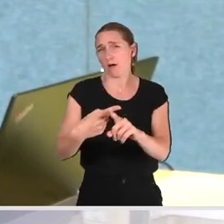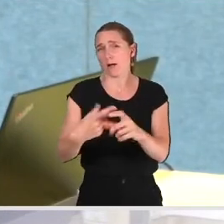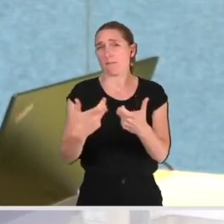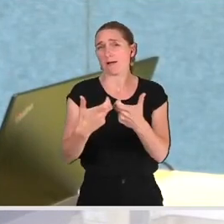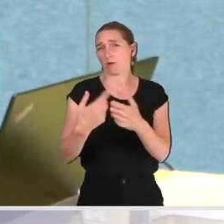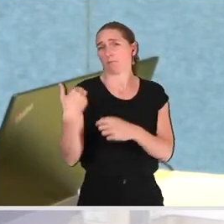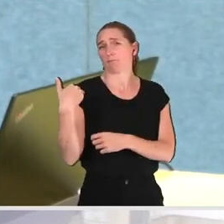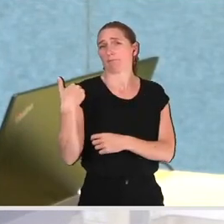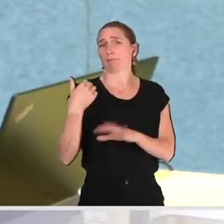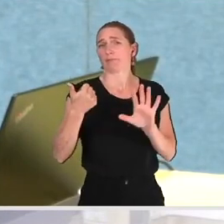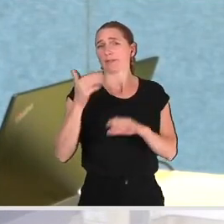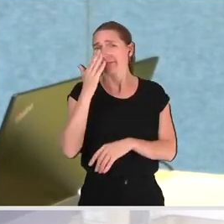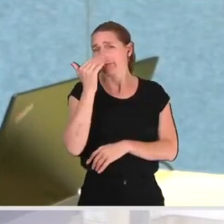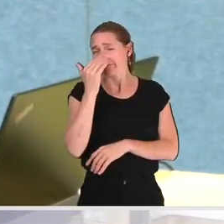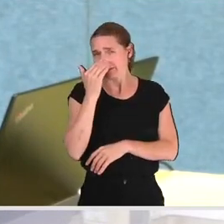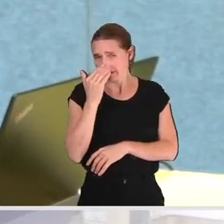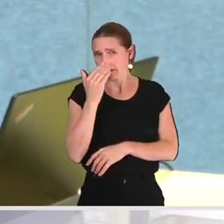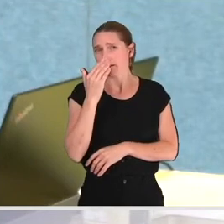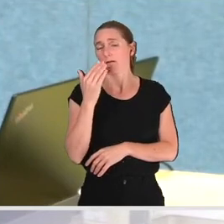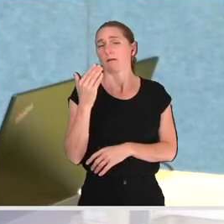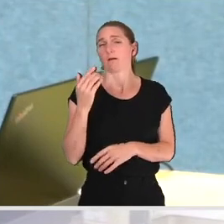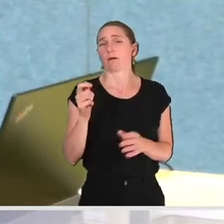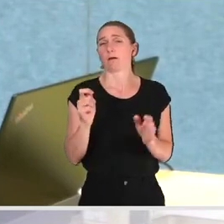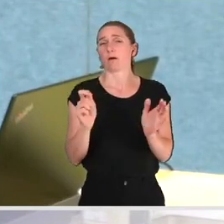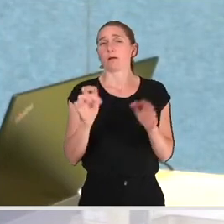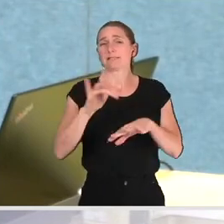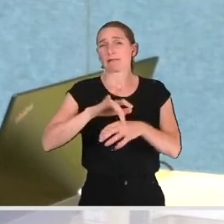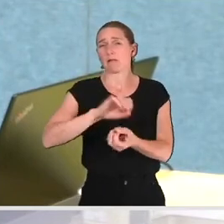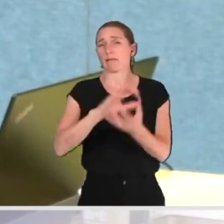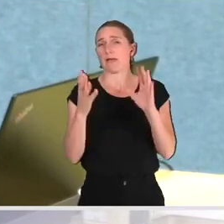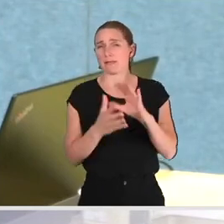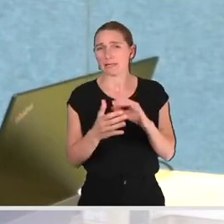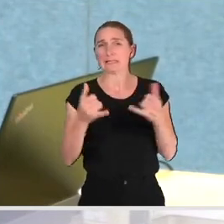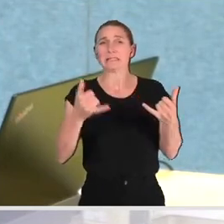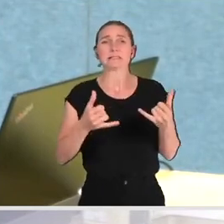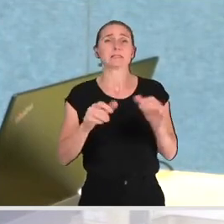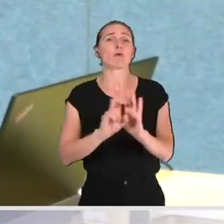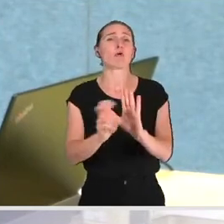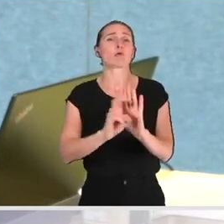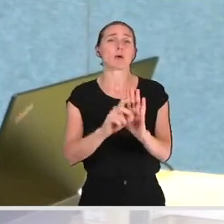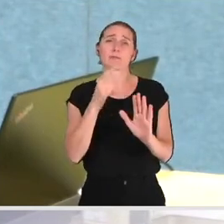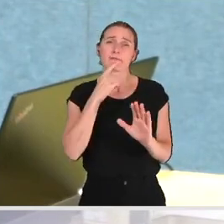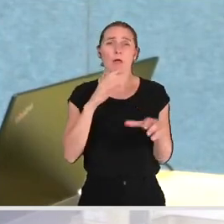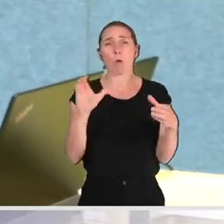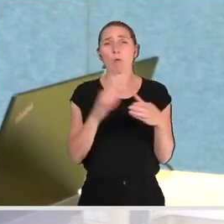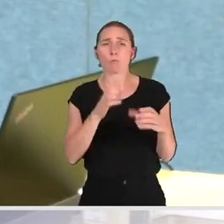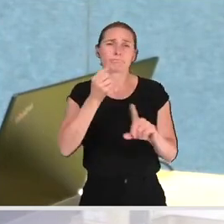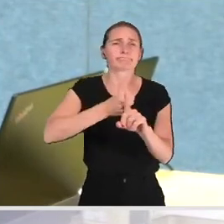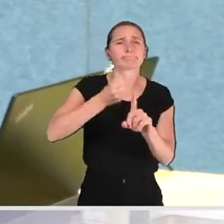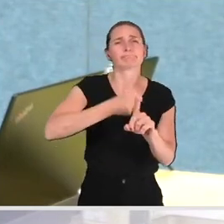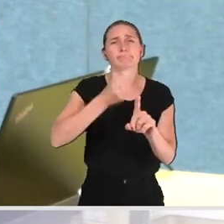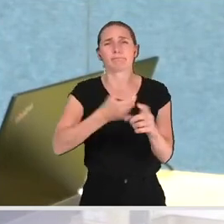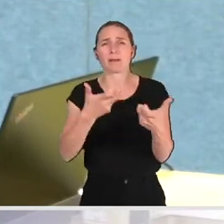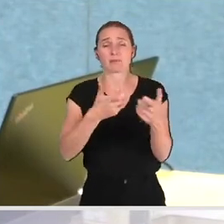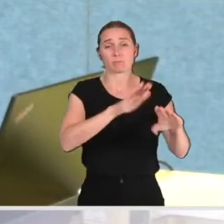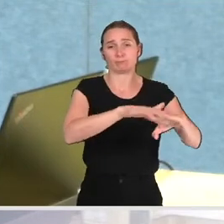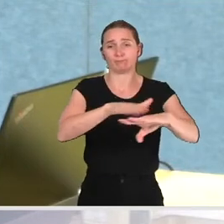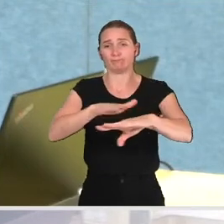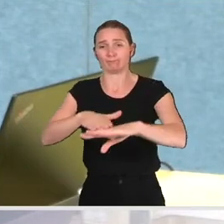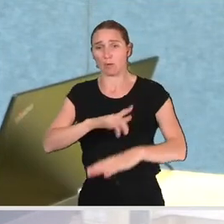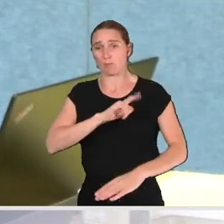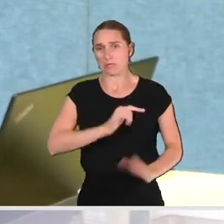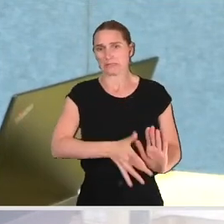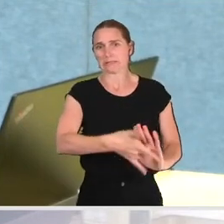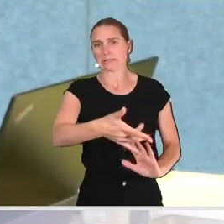boîte à outils pour activistes d'ultra-gauche qui donne notamment des conseils sur les manières d'échapper à la police, s'interrogeait